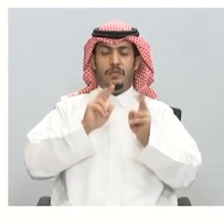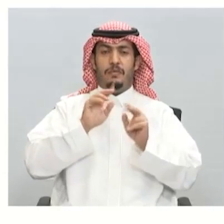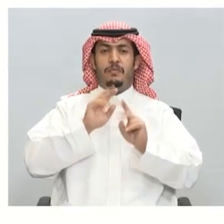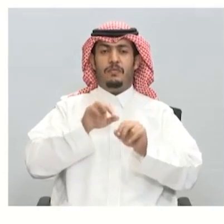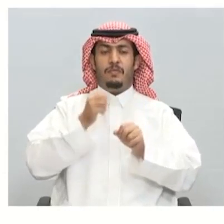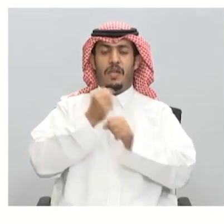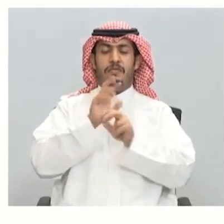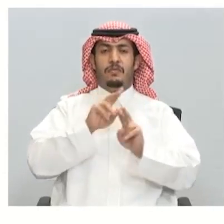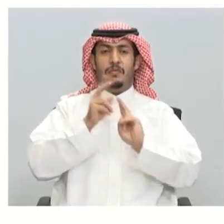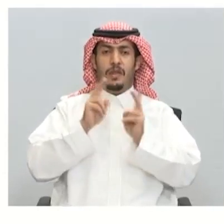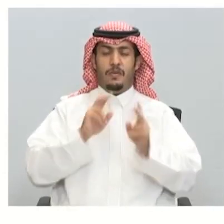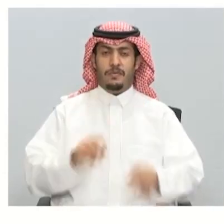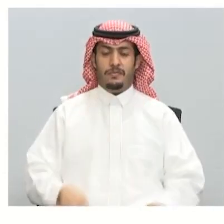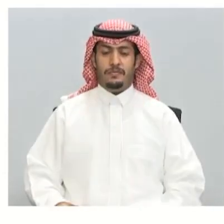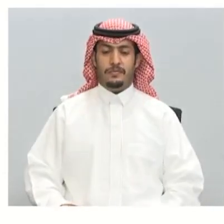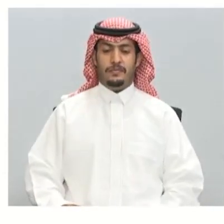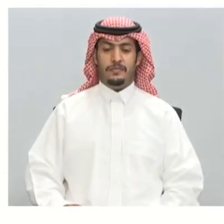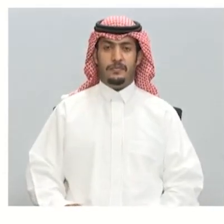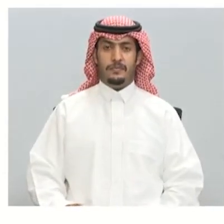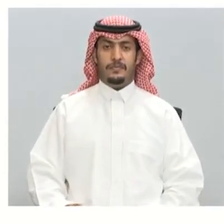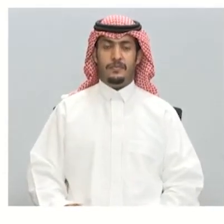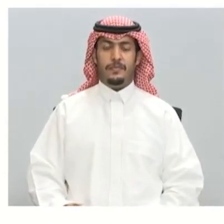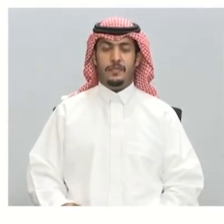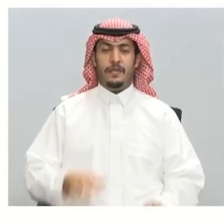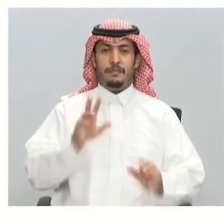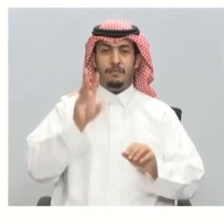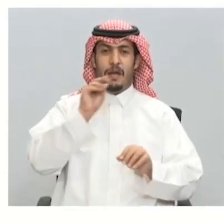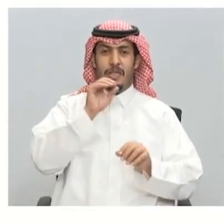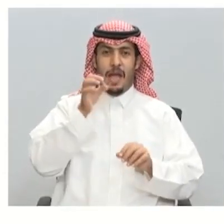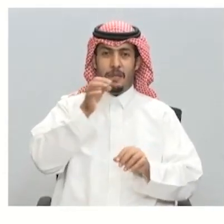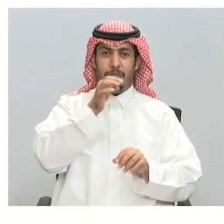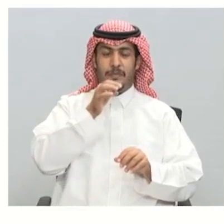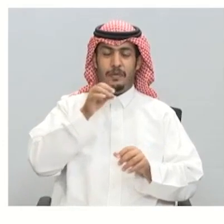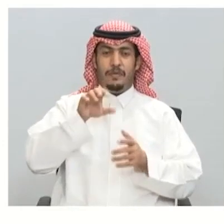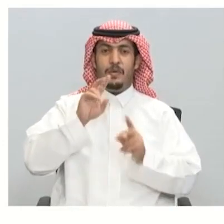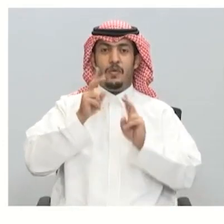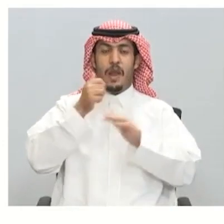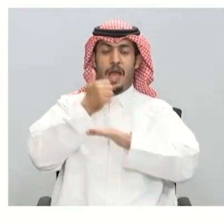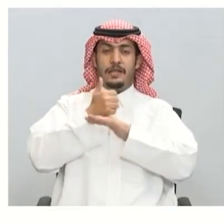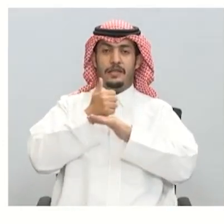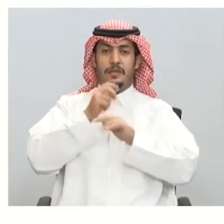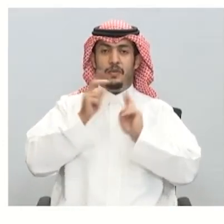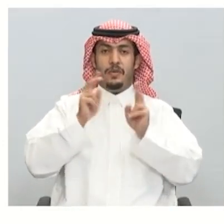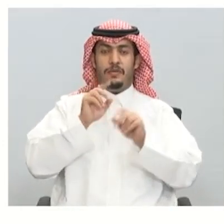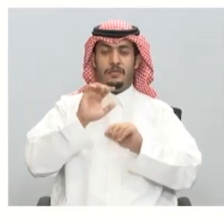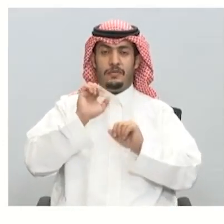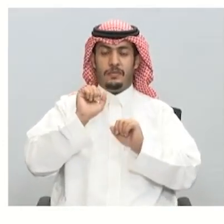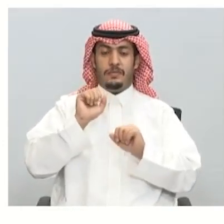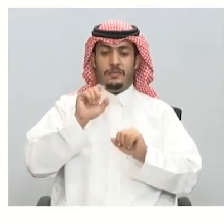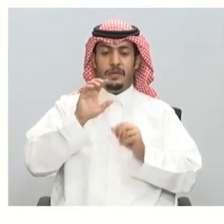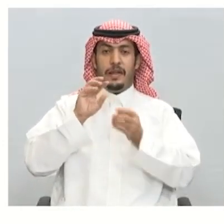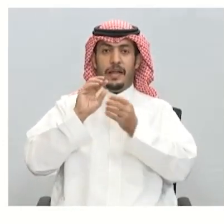واحد وانما هنالك وظائف متنوعه ذكرنا في معظم البلدان لدينا نوعين اساسيين هما ماذا